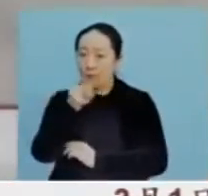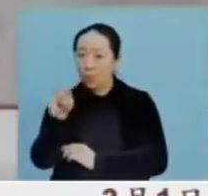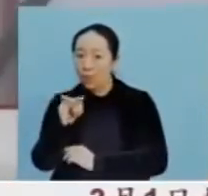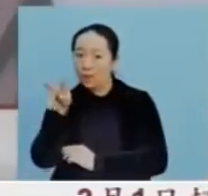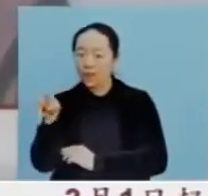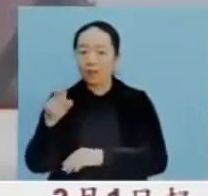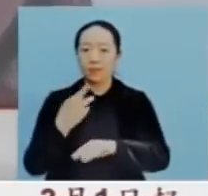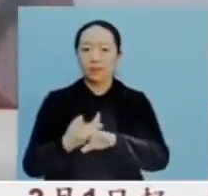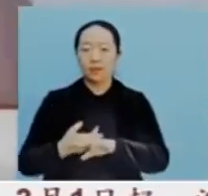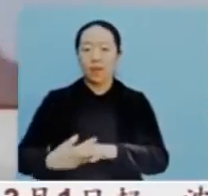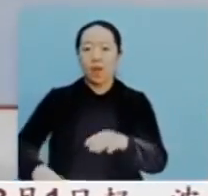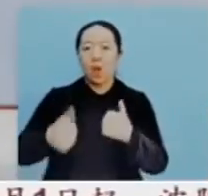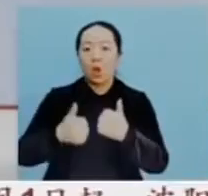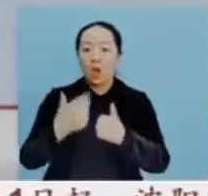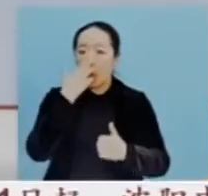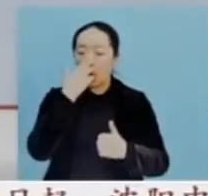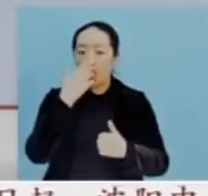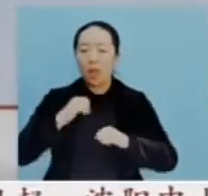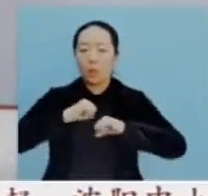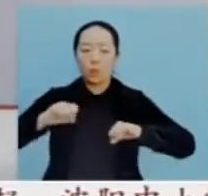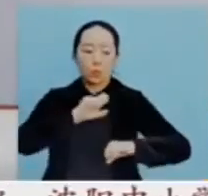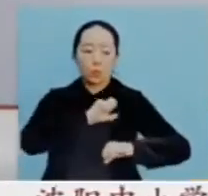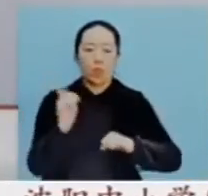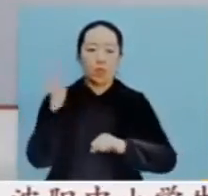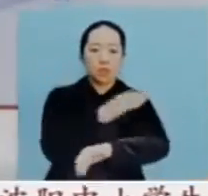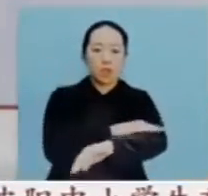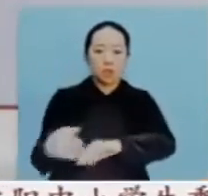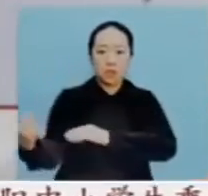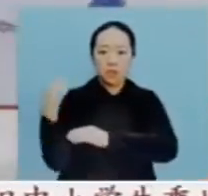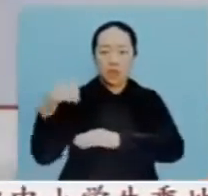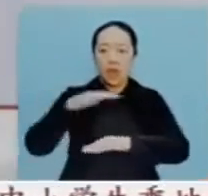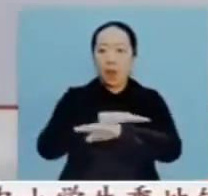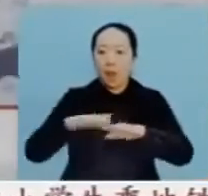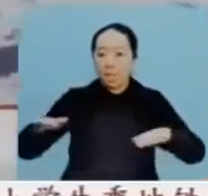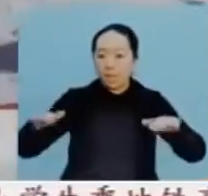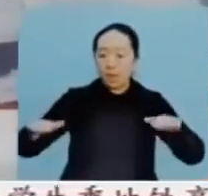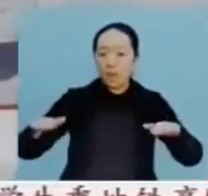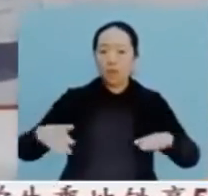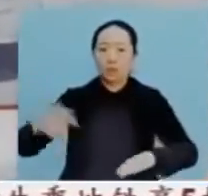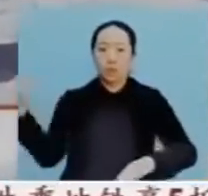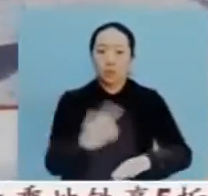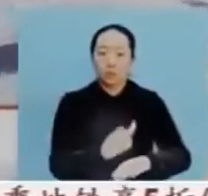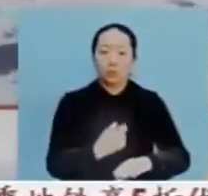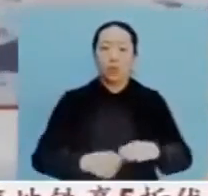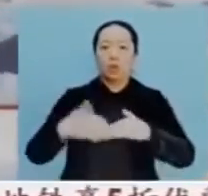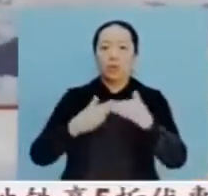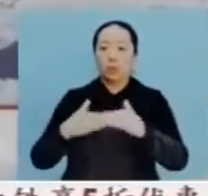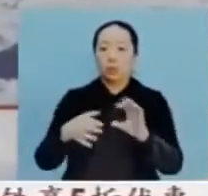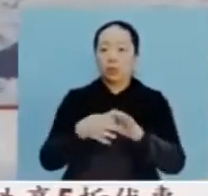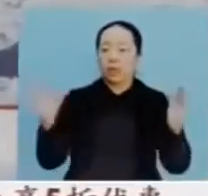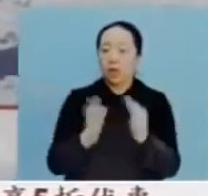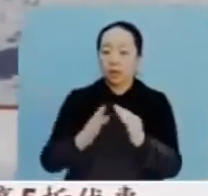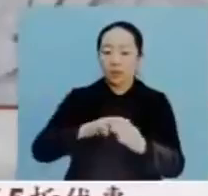与平衡性，是技术与竞速结合的一个项目。最终得分是按滑行时间计算